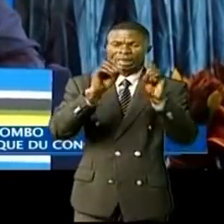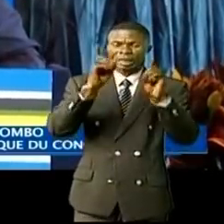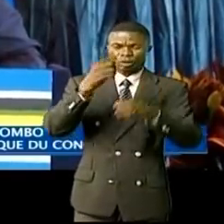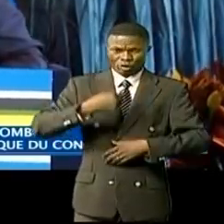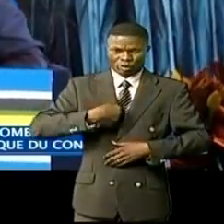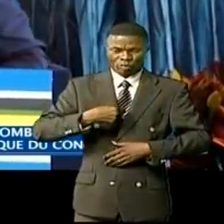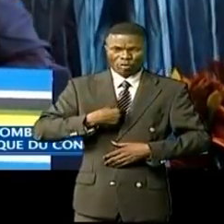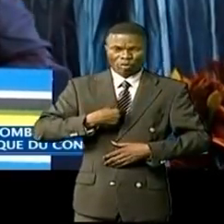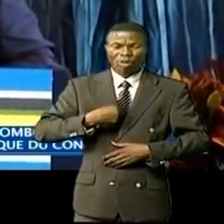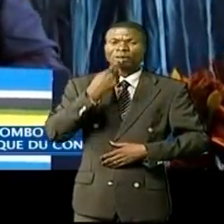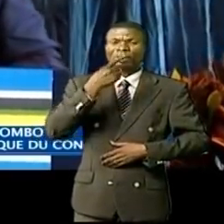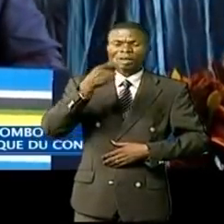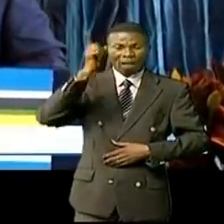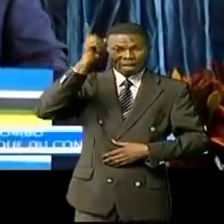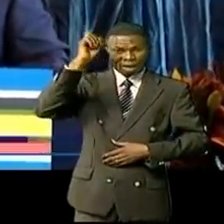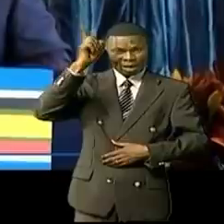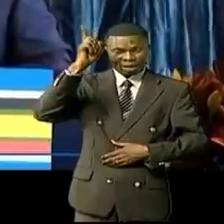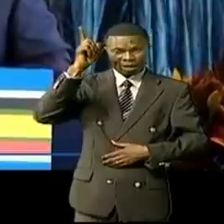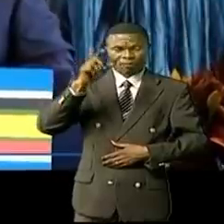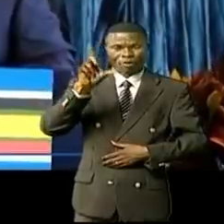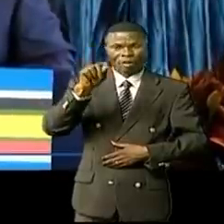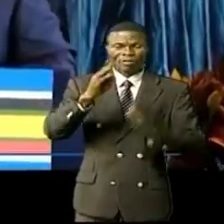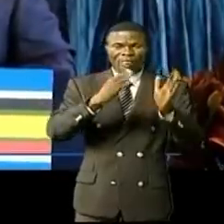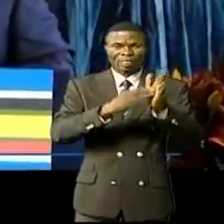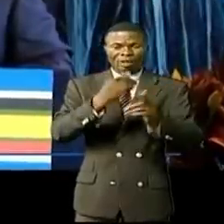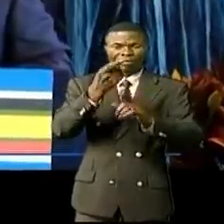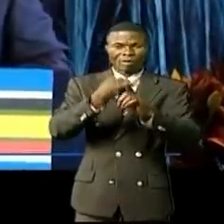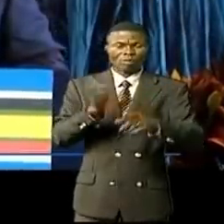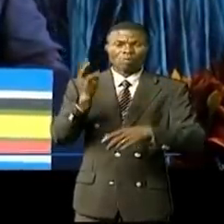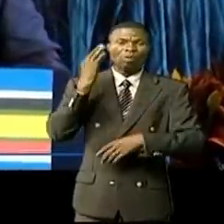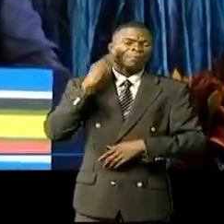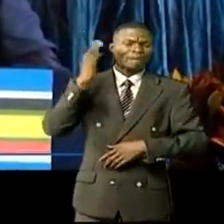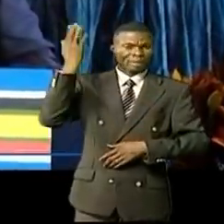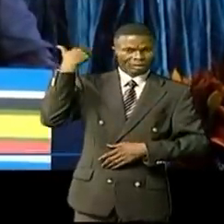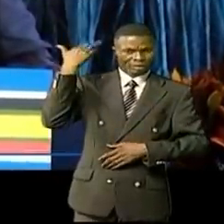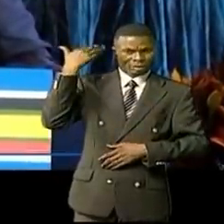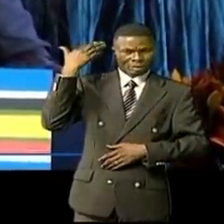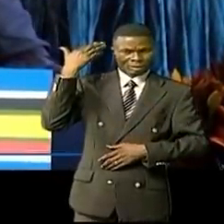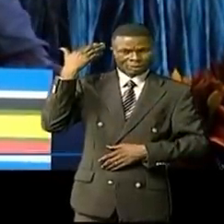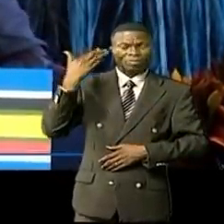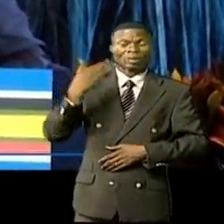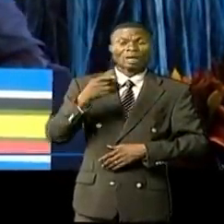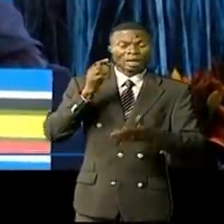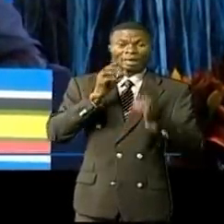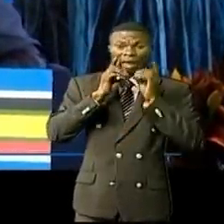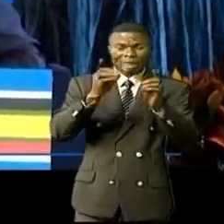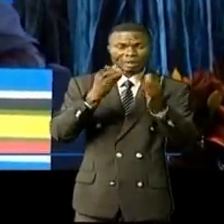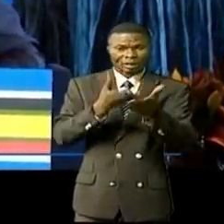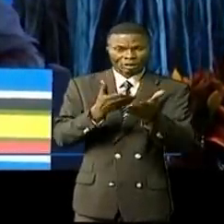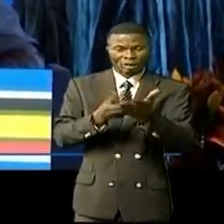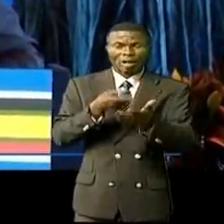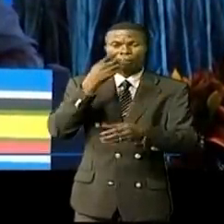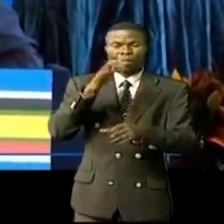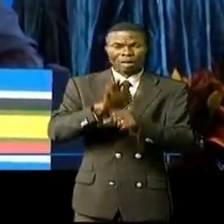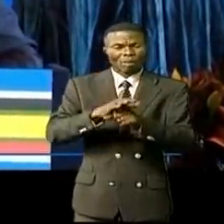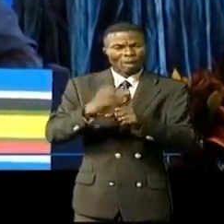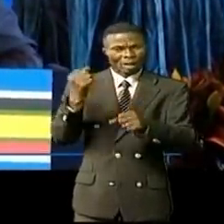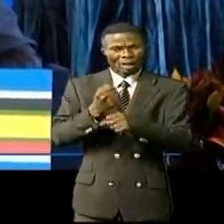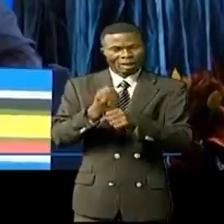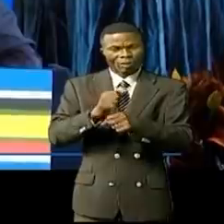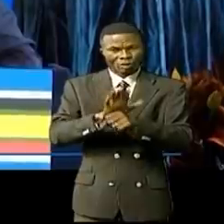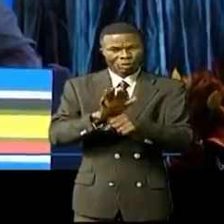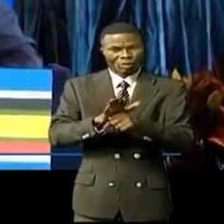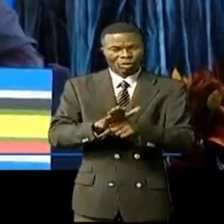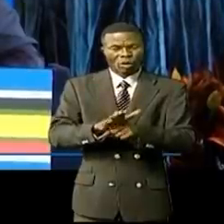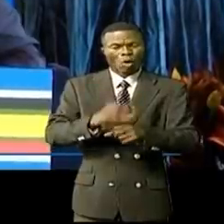lors de mon allocution du 29 mars dernier, lequel consiste à œuvrer de